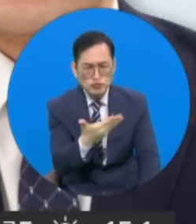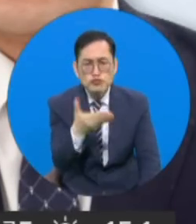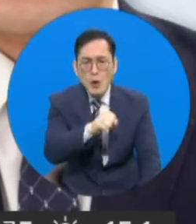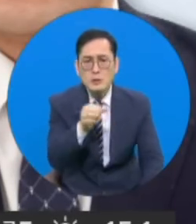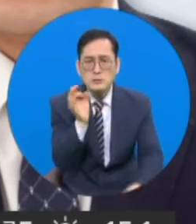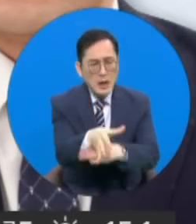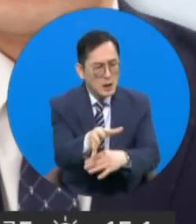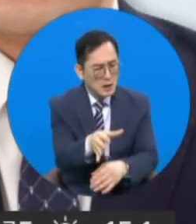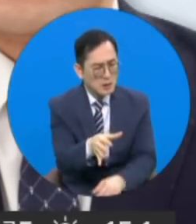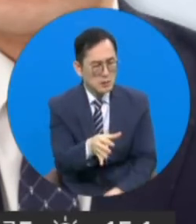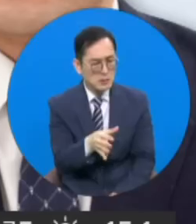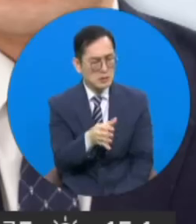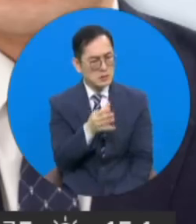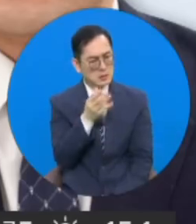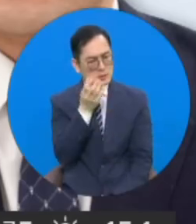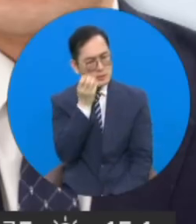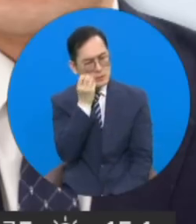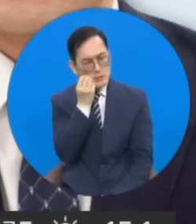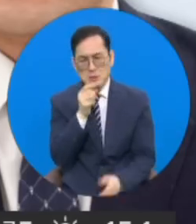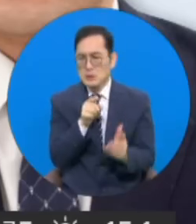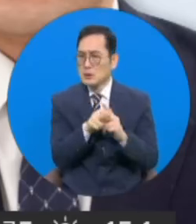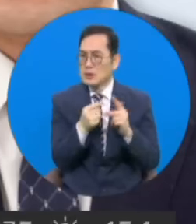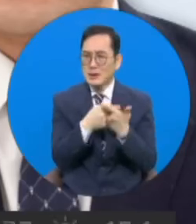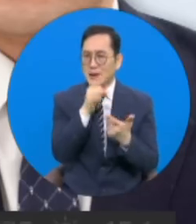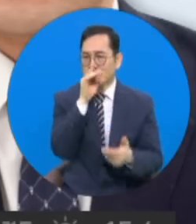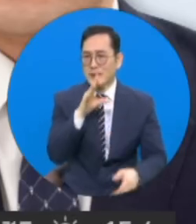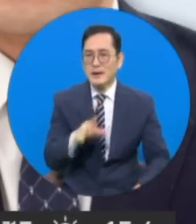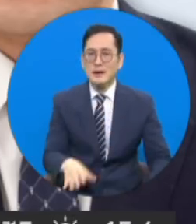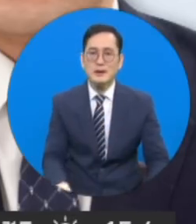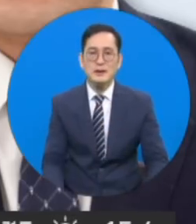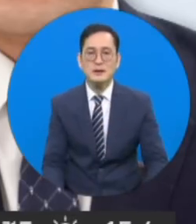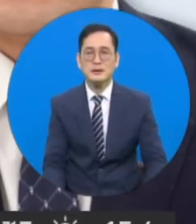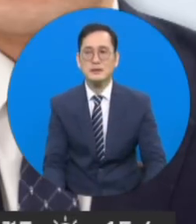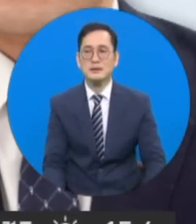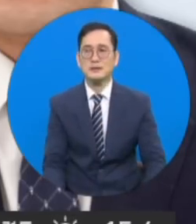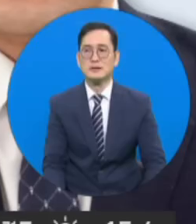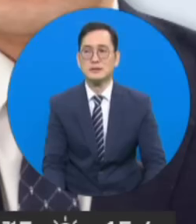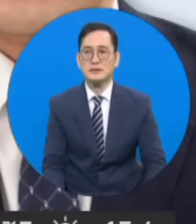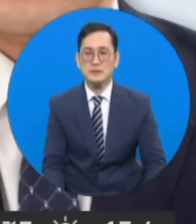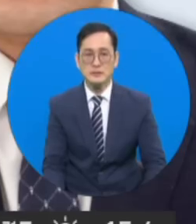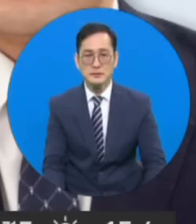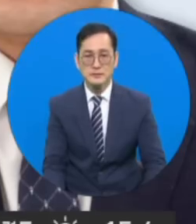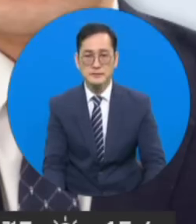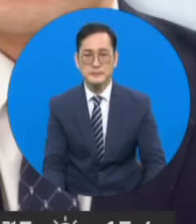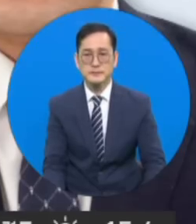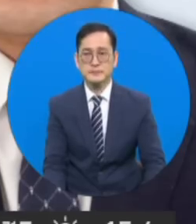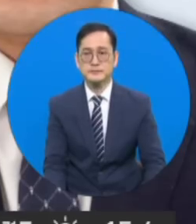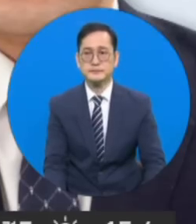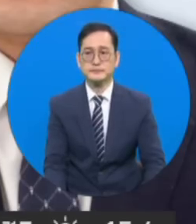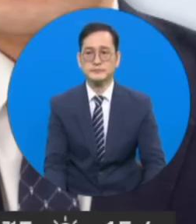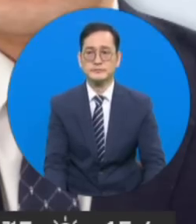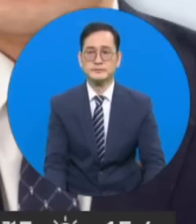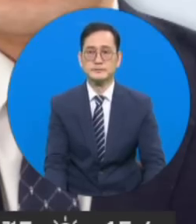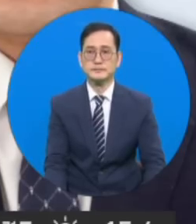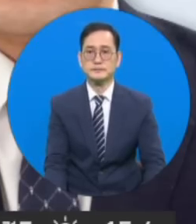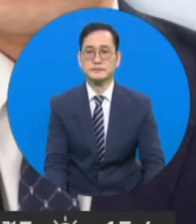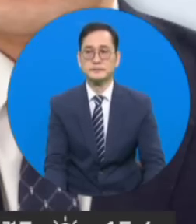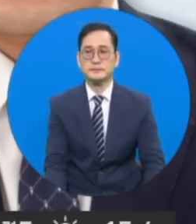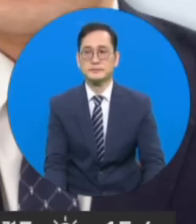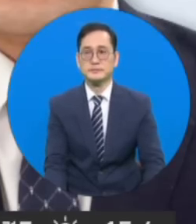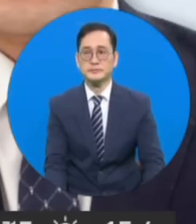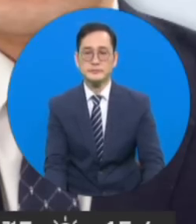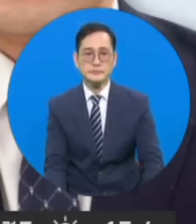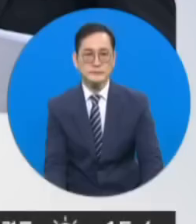9억이라는 엄청난 돈을 몰빵한다는 거 자체도 뭐 내부 정보가 있다 그럴지 그런 경우가 아니라고 한다면 확신하지